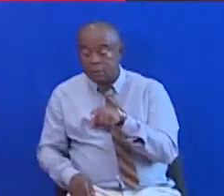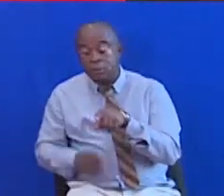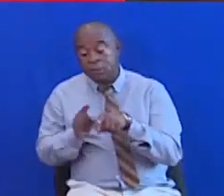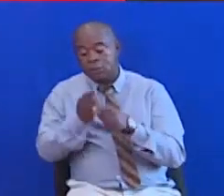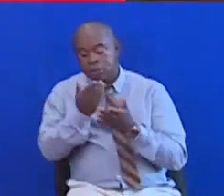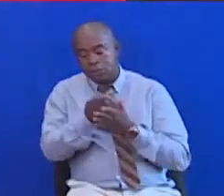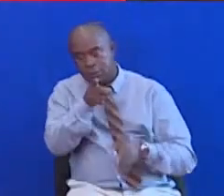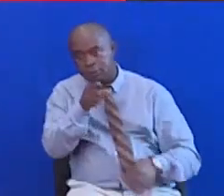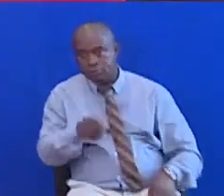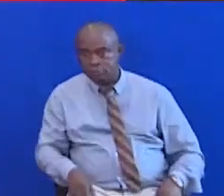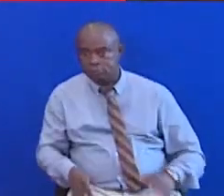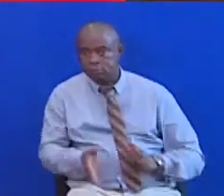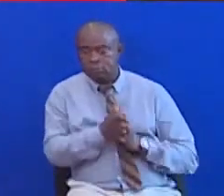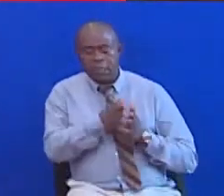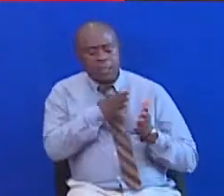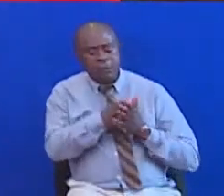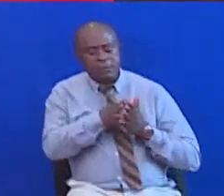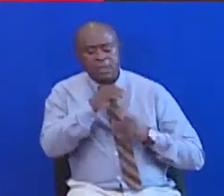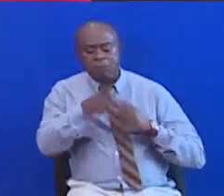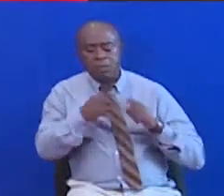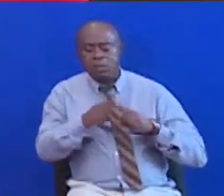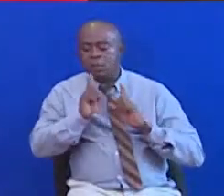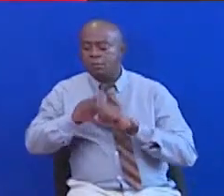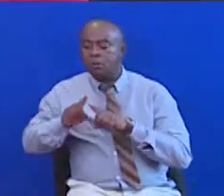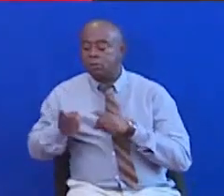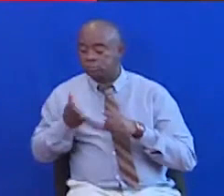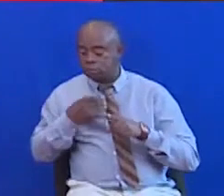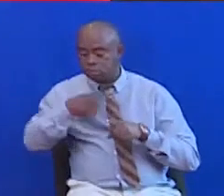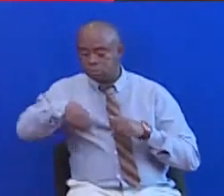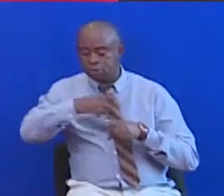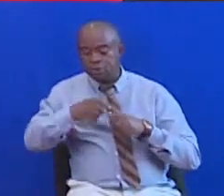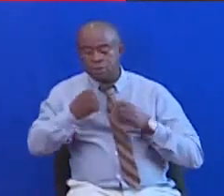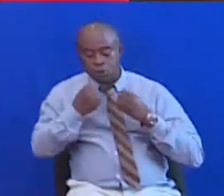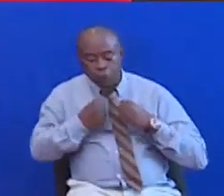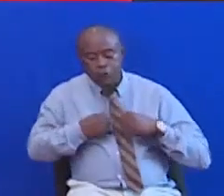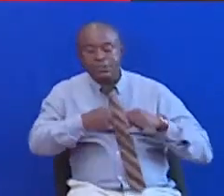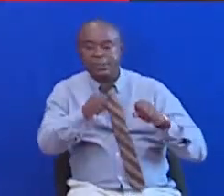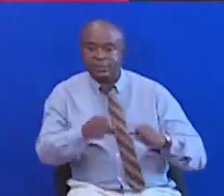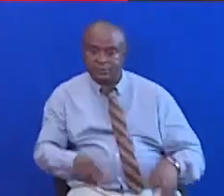ambayo imeainisha miradi mbalimbali ambayo mnataka kuitekeleza.